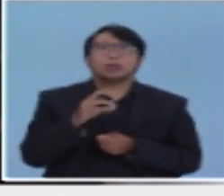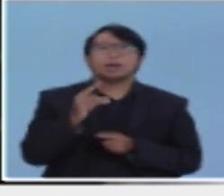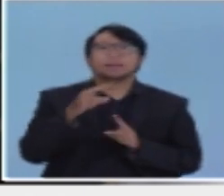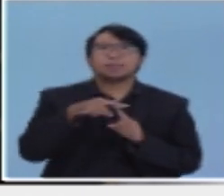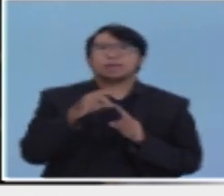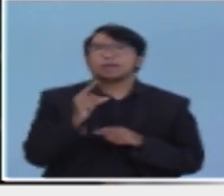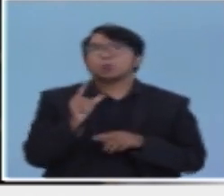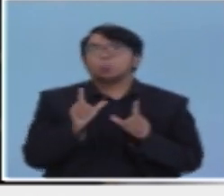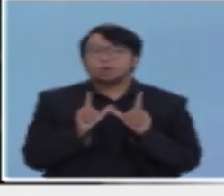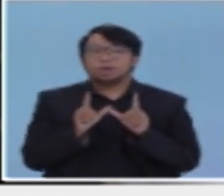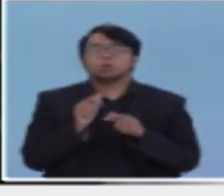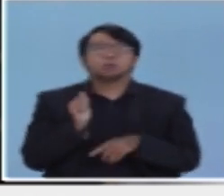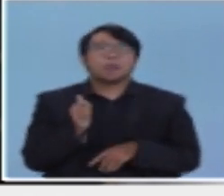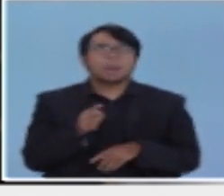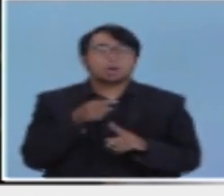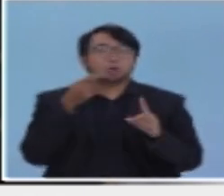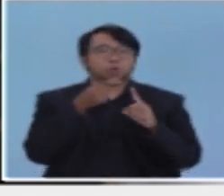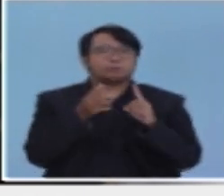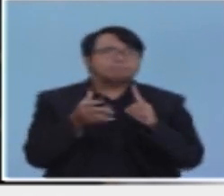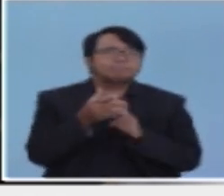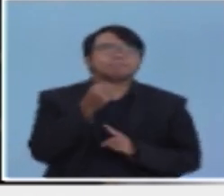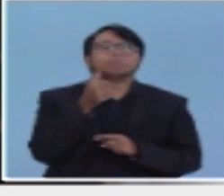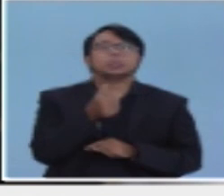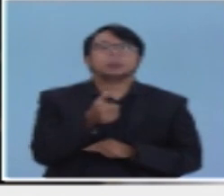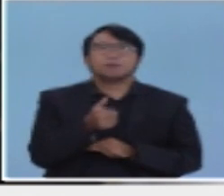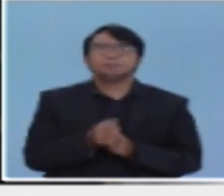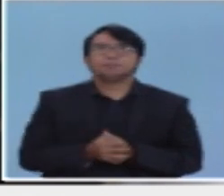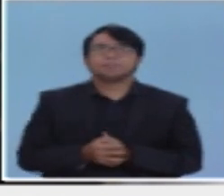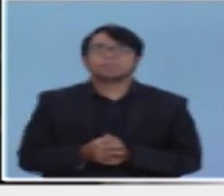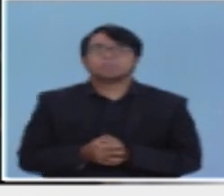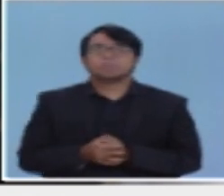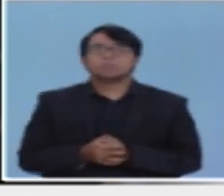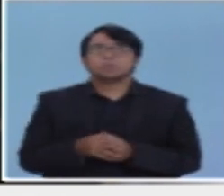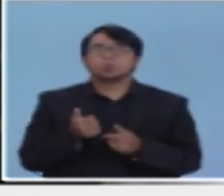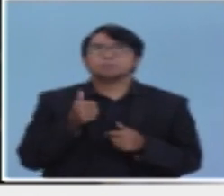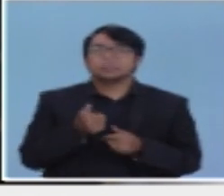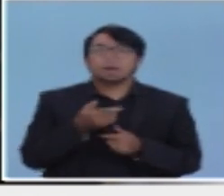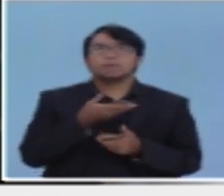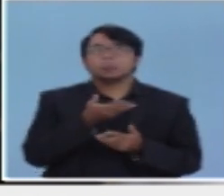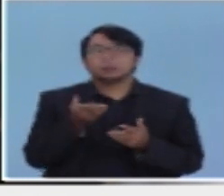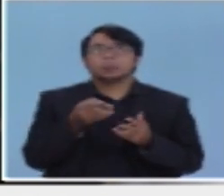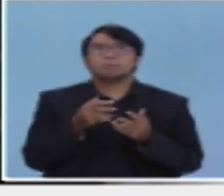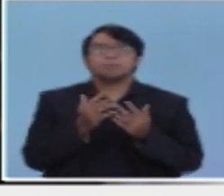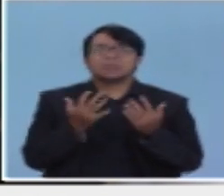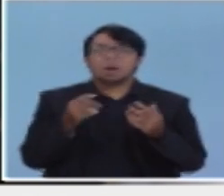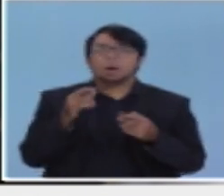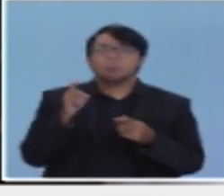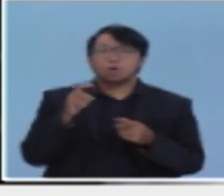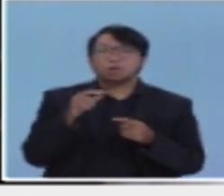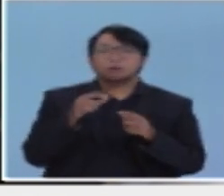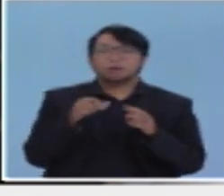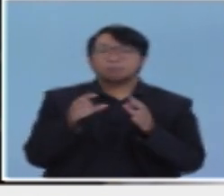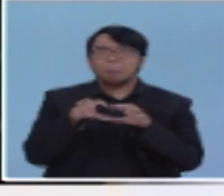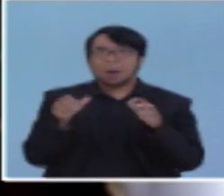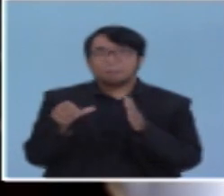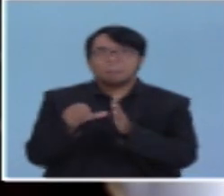meleset. Nah, hari ini saya akan umumkan jalur hotline-nya. Jadi kalau warga yang merasa harus mendapat tapi tidak mendapat, itu